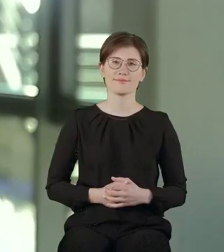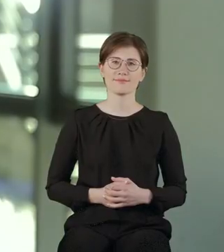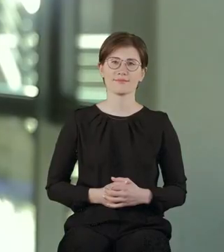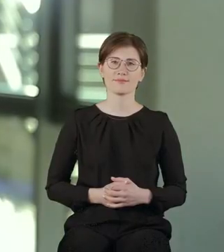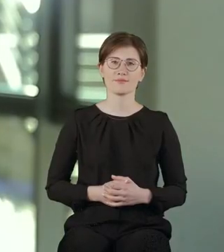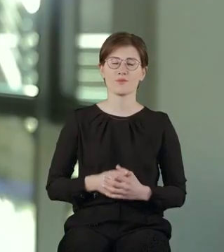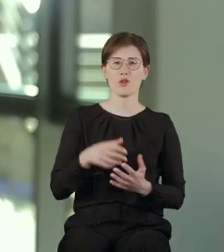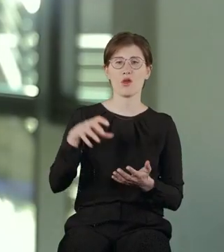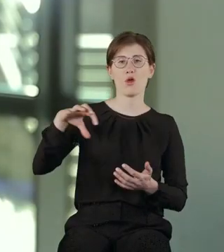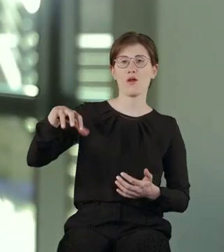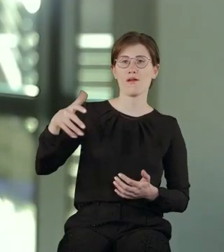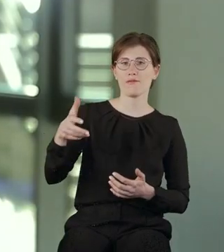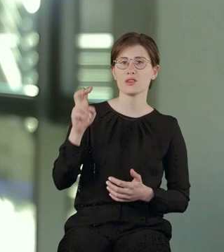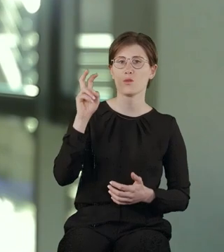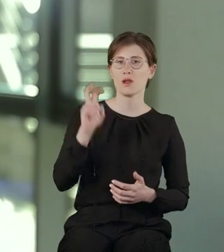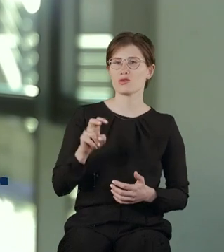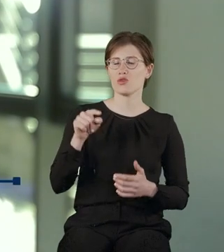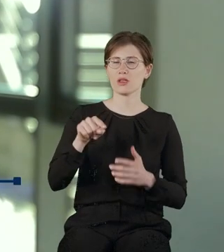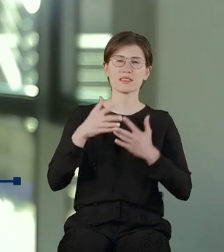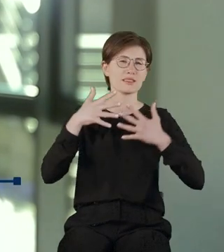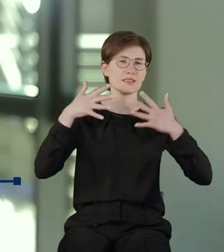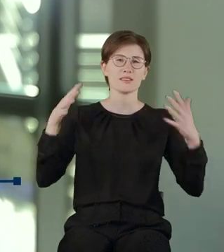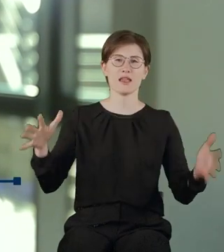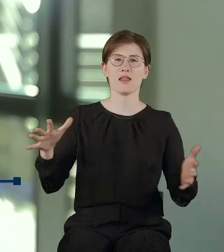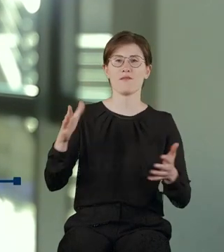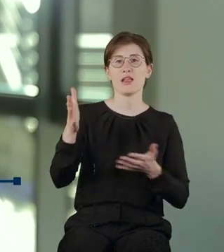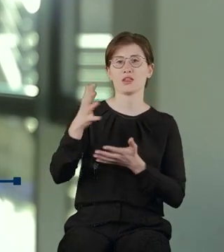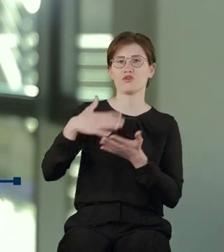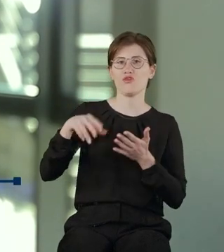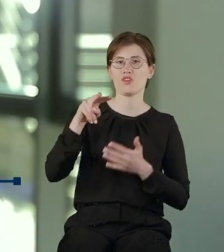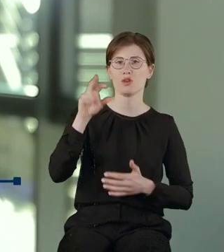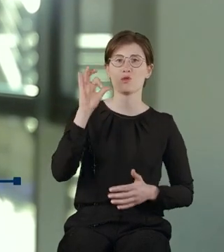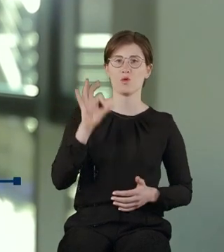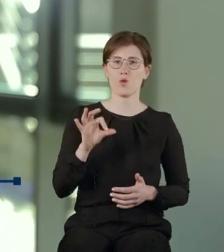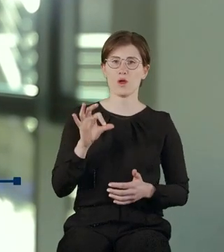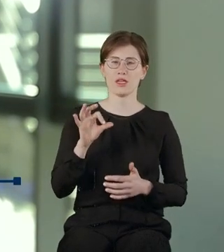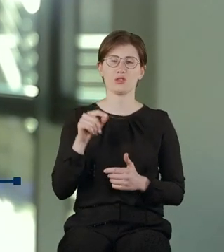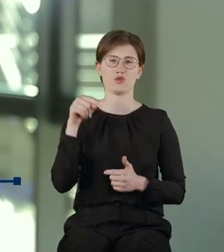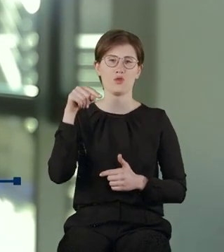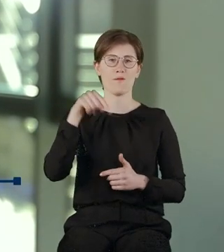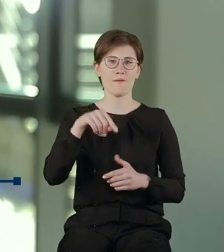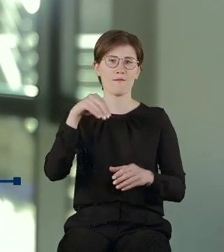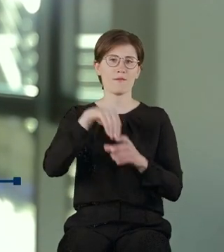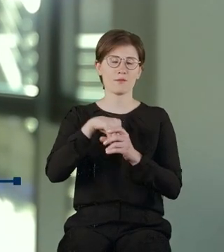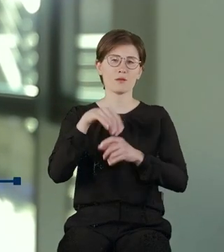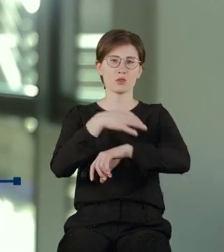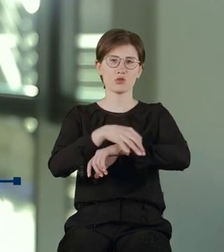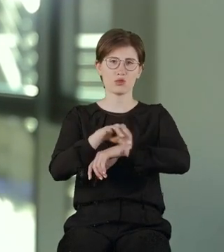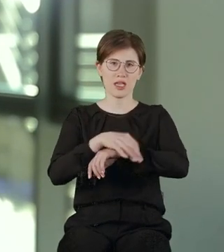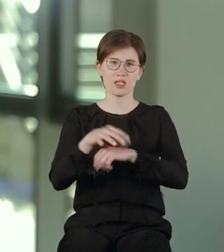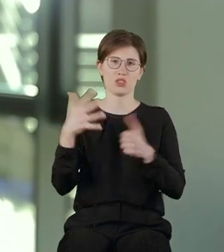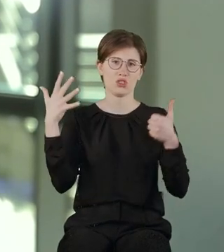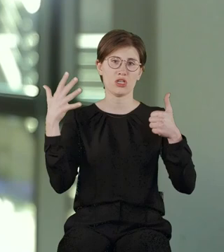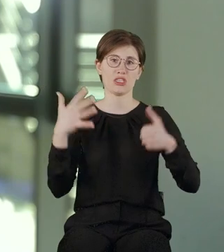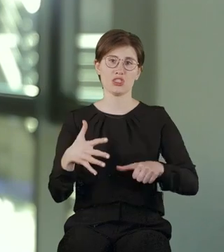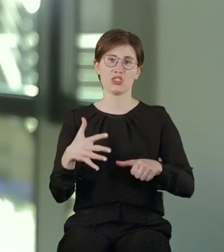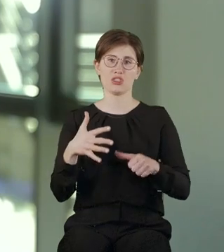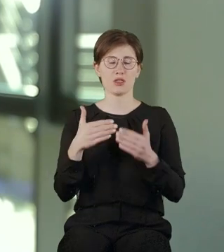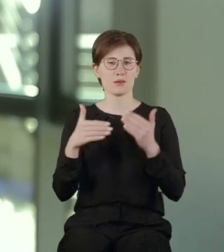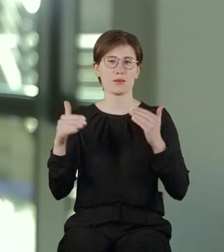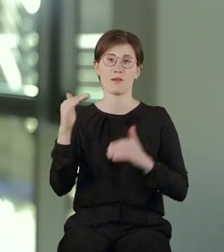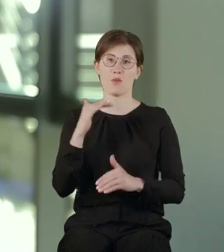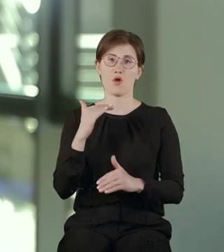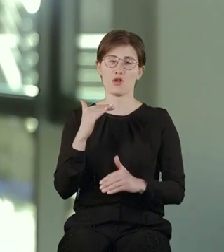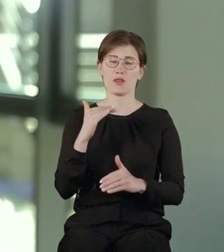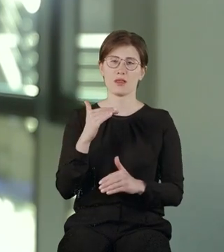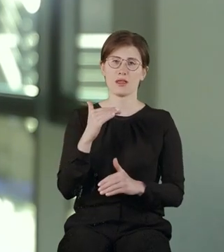Wydział Humanistyczny jest największym wydziałem Uniwersytetu Śląskiego. Kształci się na nim ponad 6 tysięcy studentów.